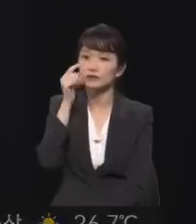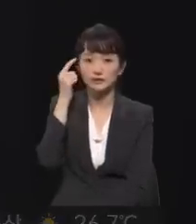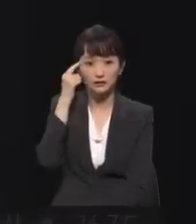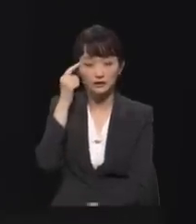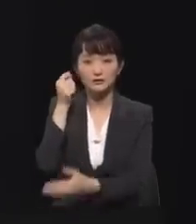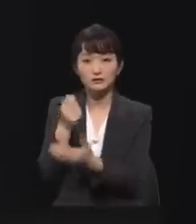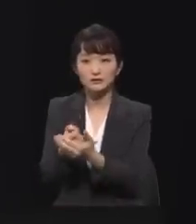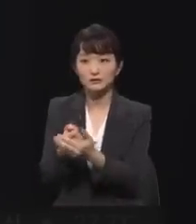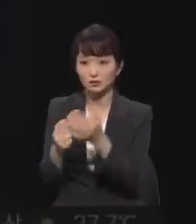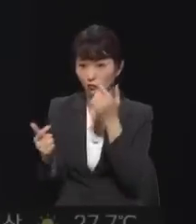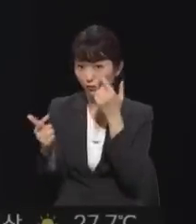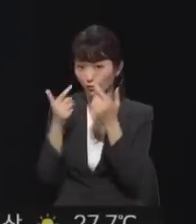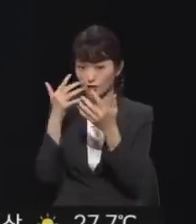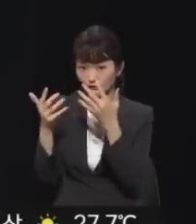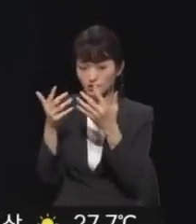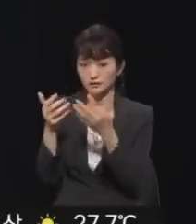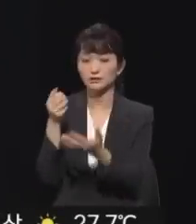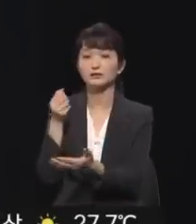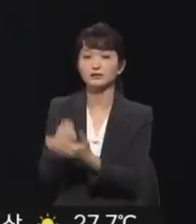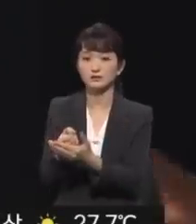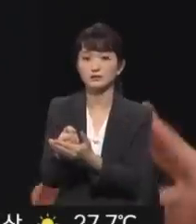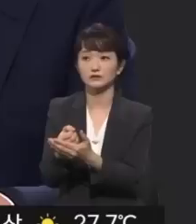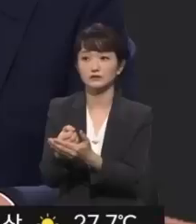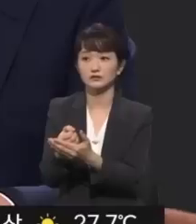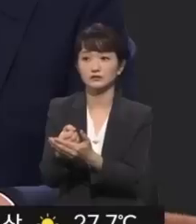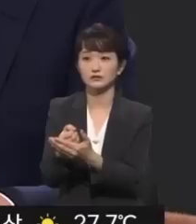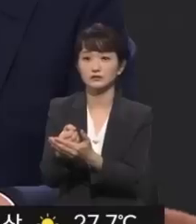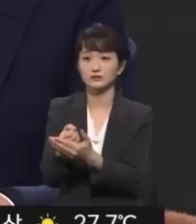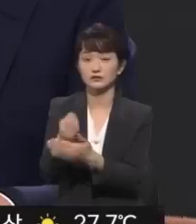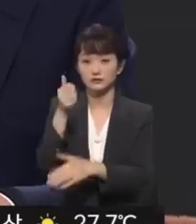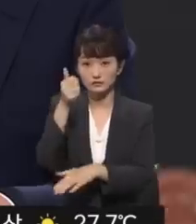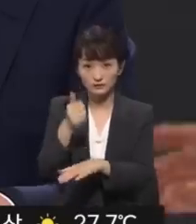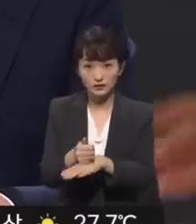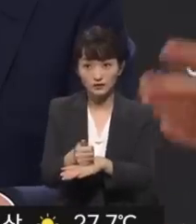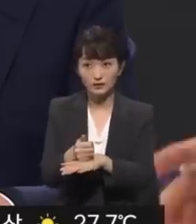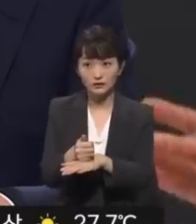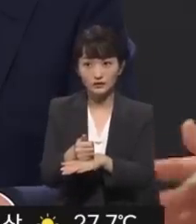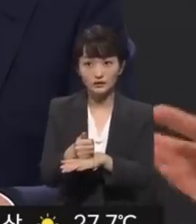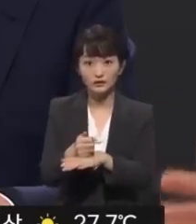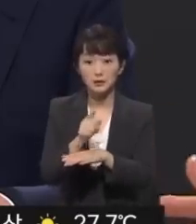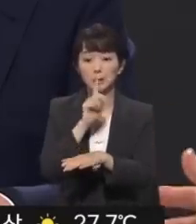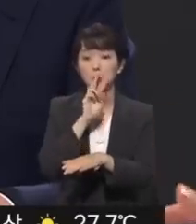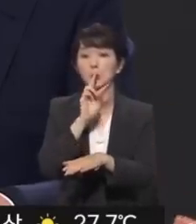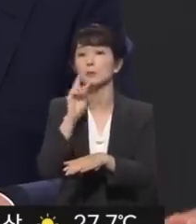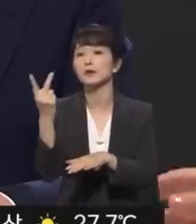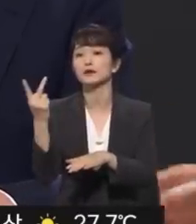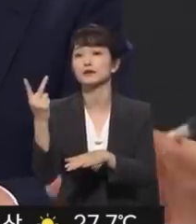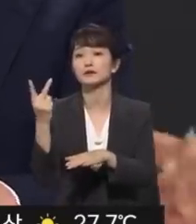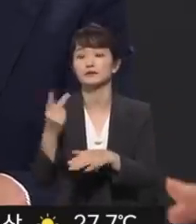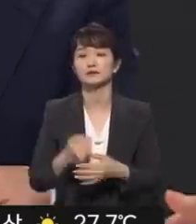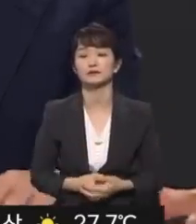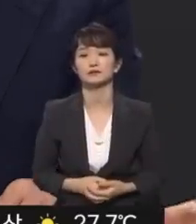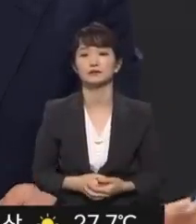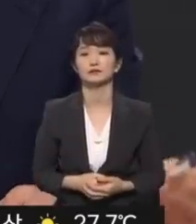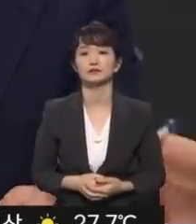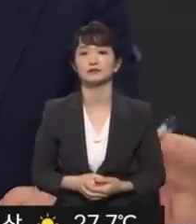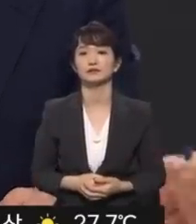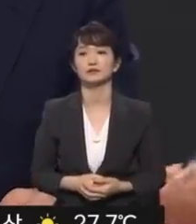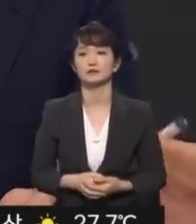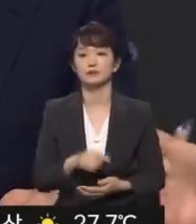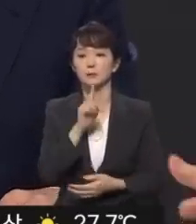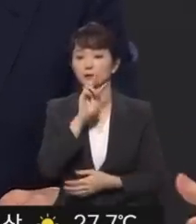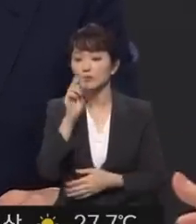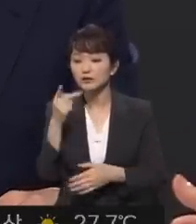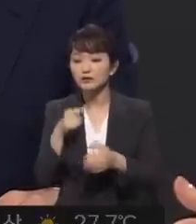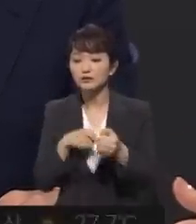했거든요 정확한 판단이었다 생각이 들어서 간 달랬다 나중에 왜 나중에 뭐 이제 하루만에 바뀌었는데 바뀌기 까지 그 맥락이